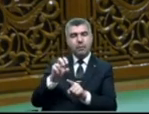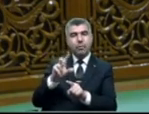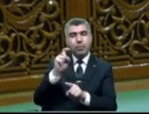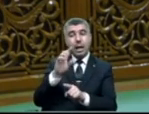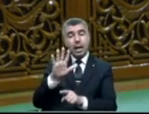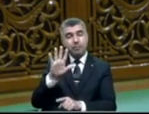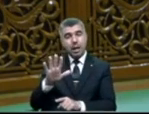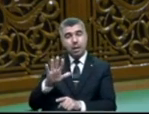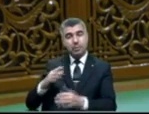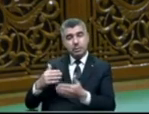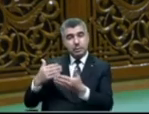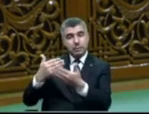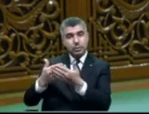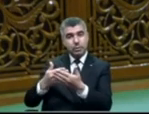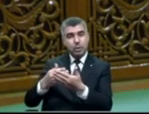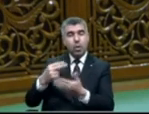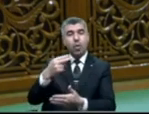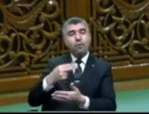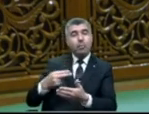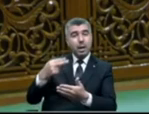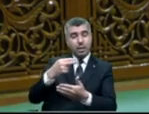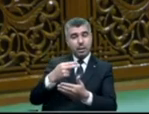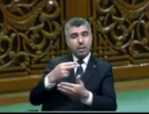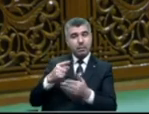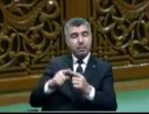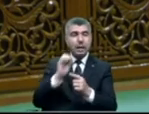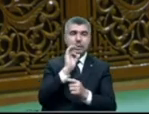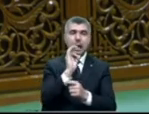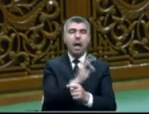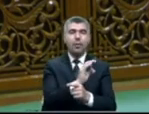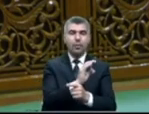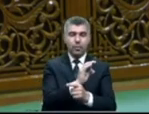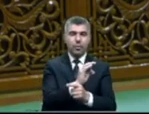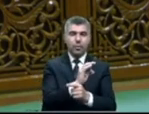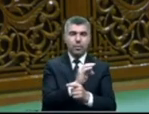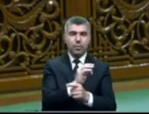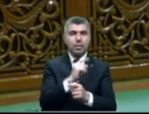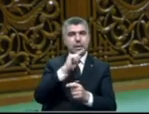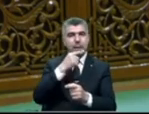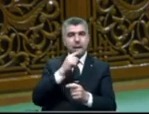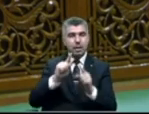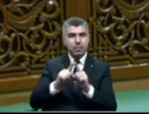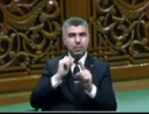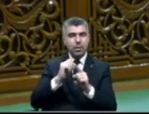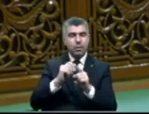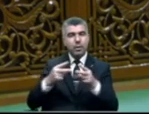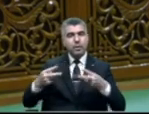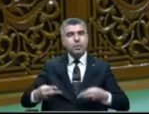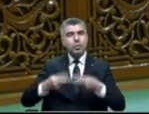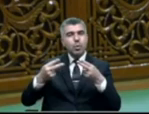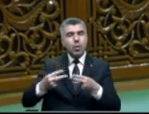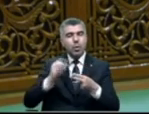الشهر 11 كيكون المنتج المنطقه، ولكن كنطلب من السيد الوزير يكونوا الاسواق واحد